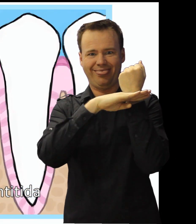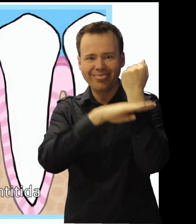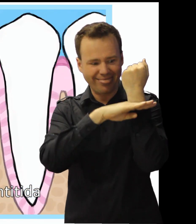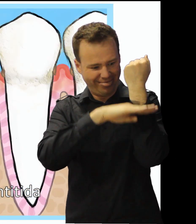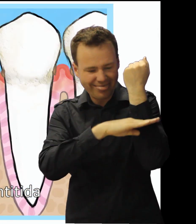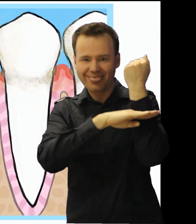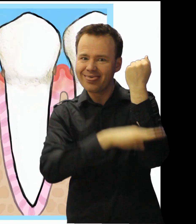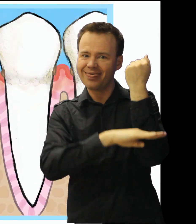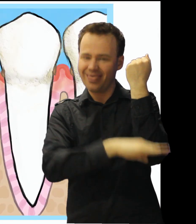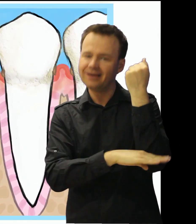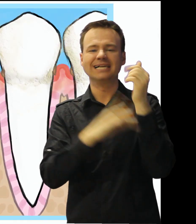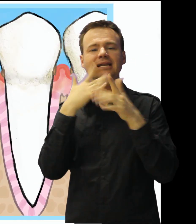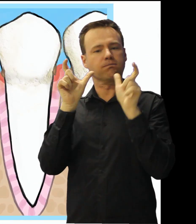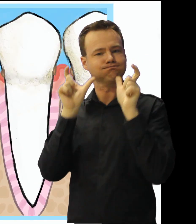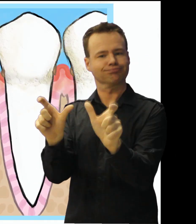parodontitída